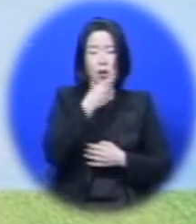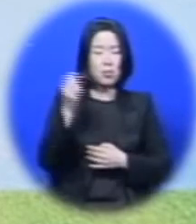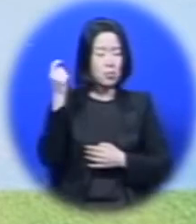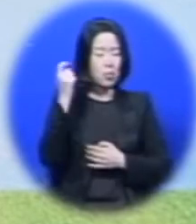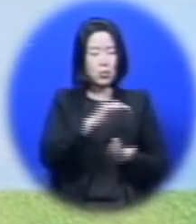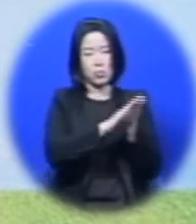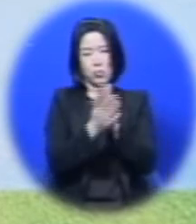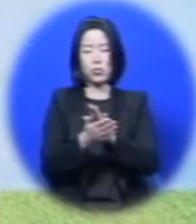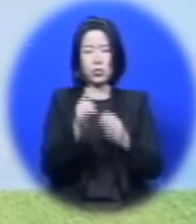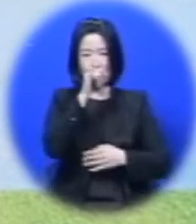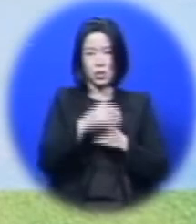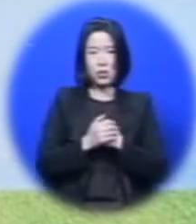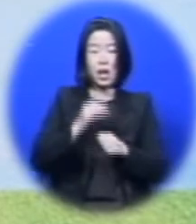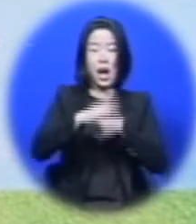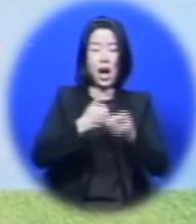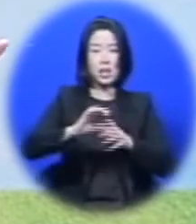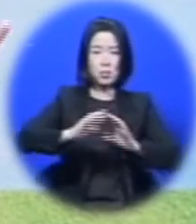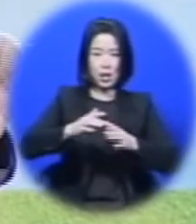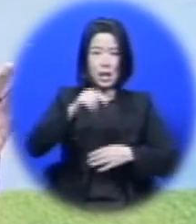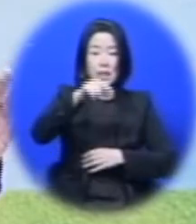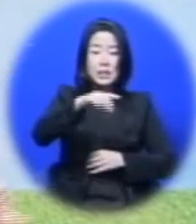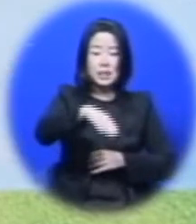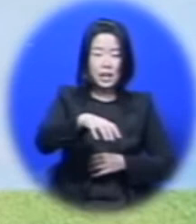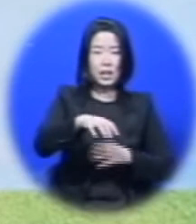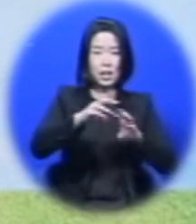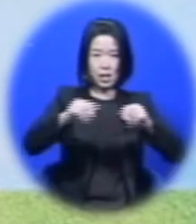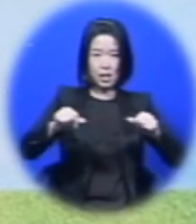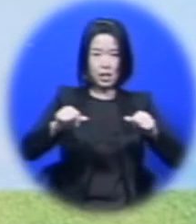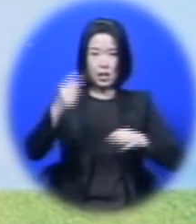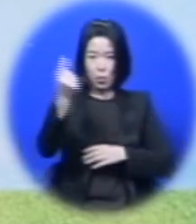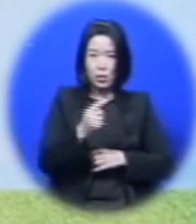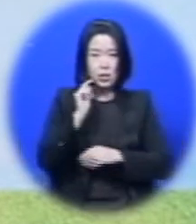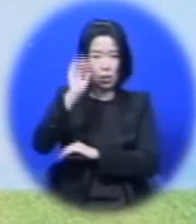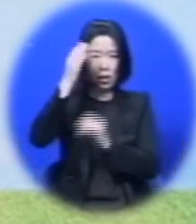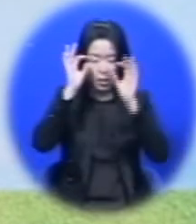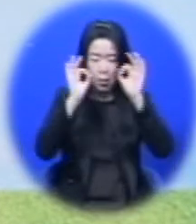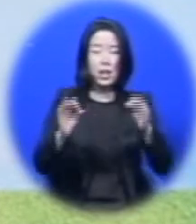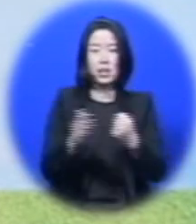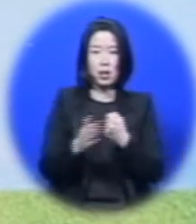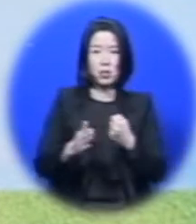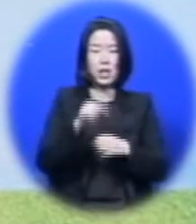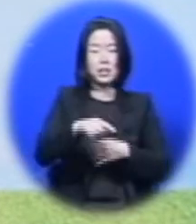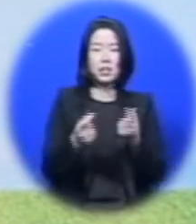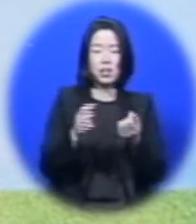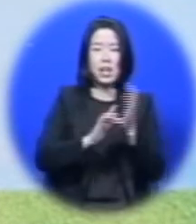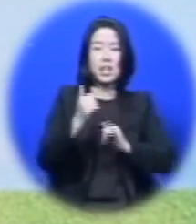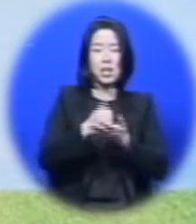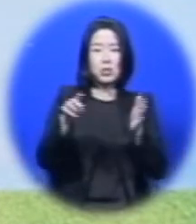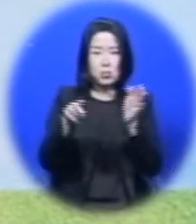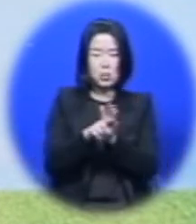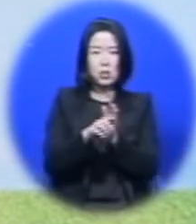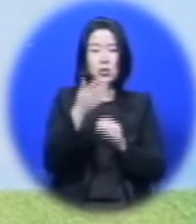하나님의 나라가 그 땅에 임하는 그 영광을 그들이 보았기 때문에 그들이 그렇게 예수를 믿는 거지